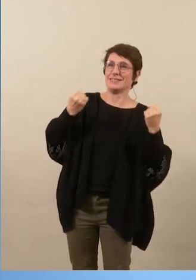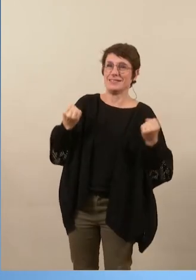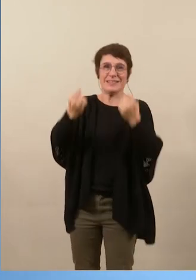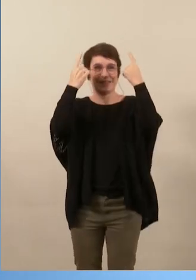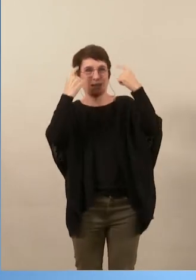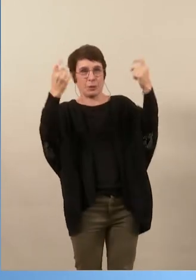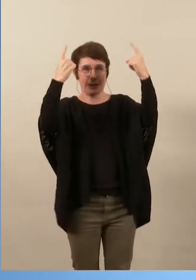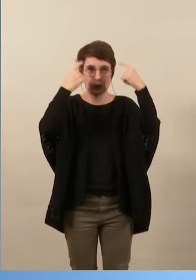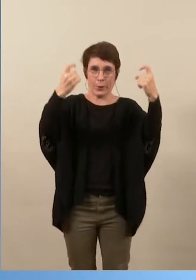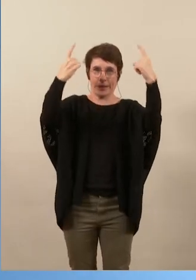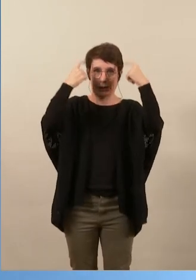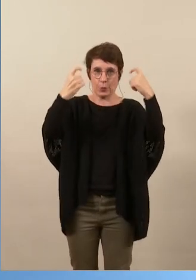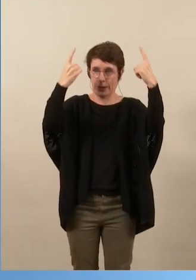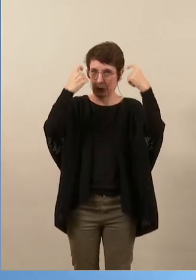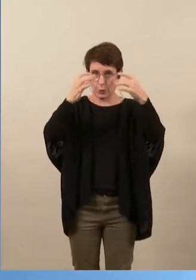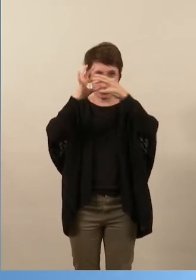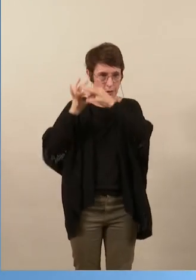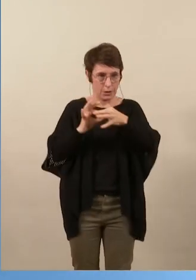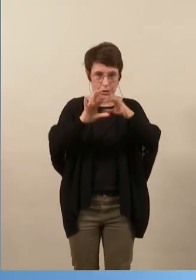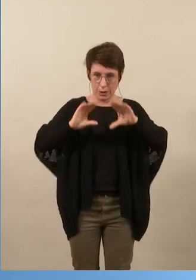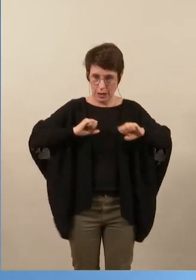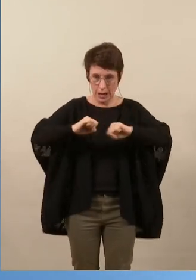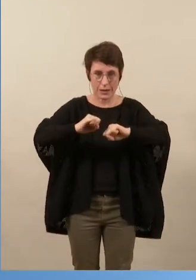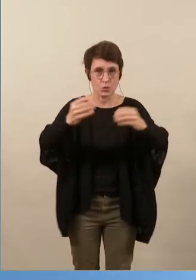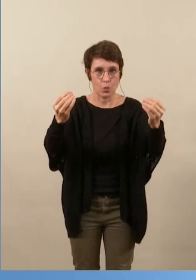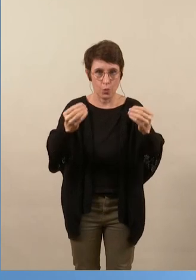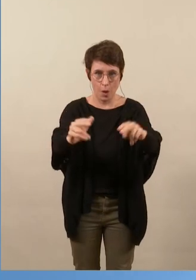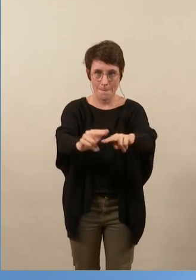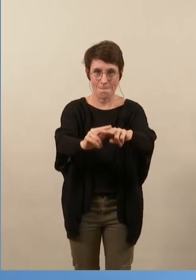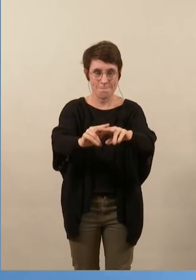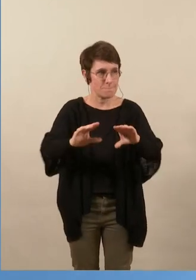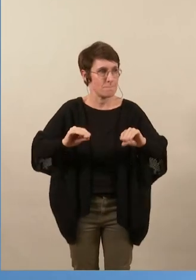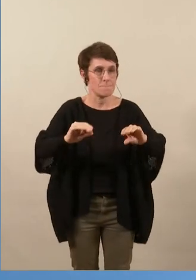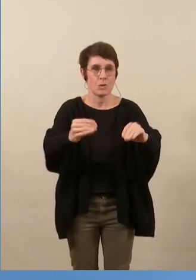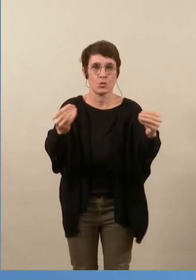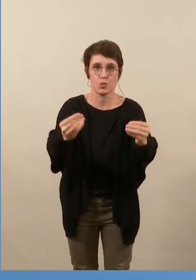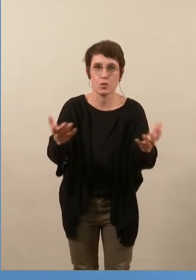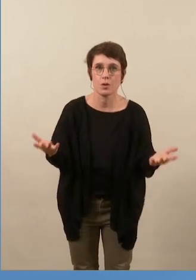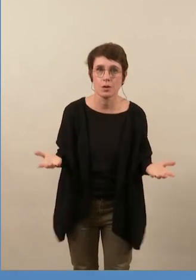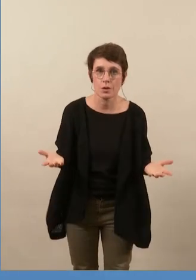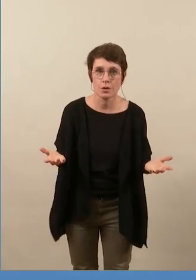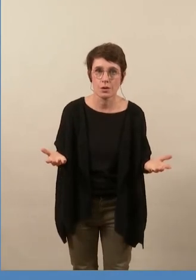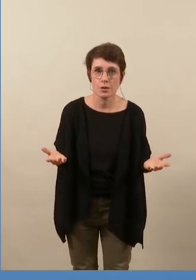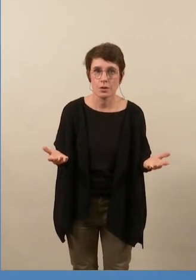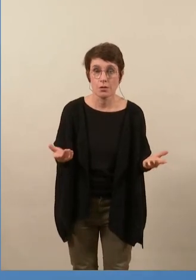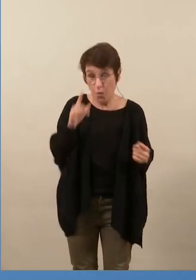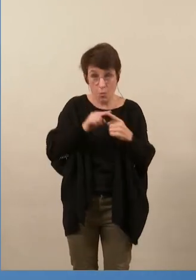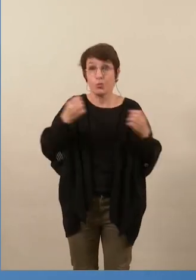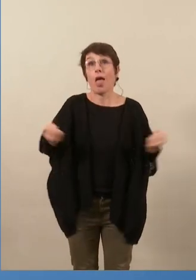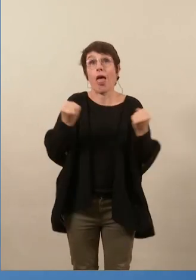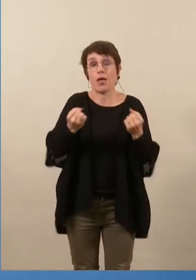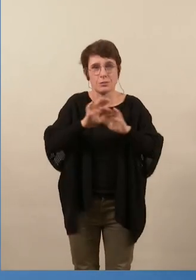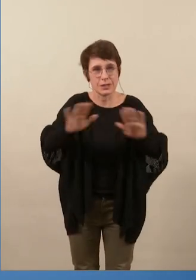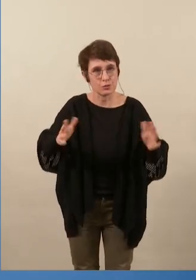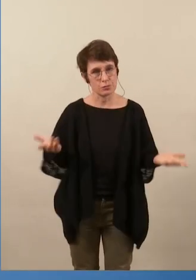vous Val action et remplace l'opérationnel ça s'appelle de la propagande nous